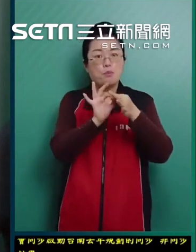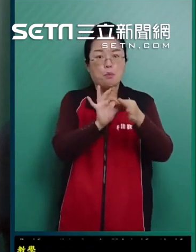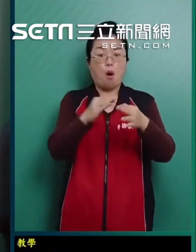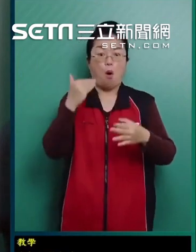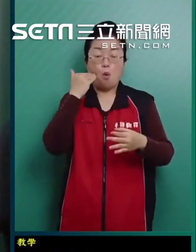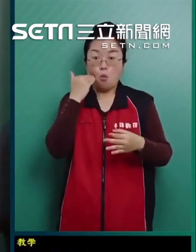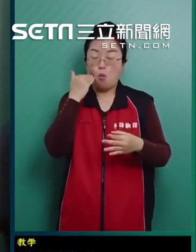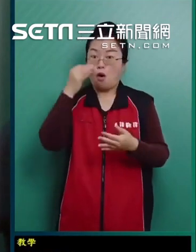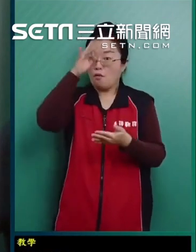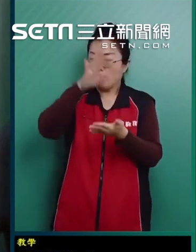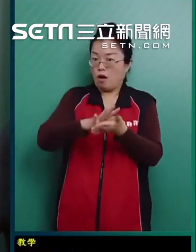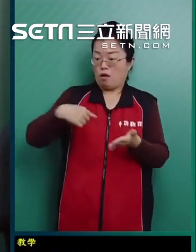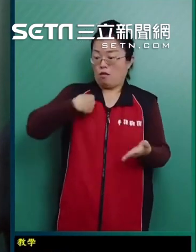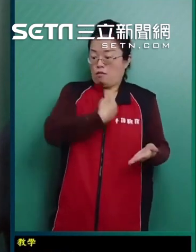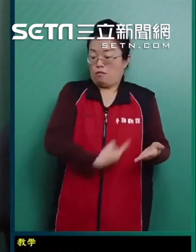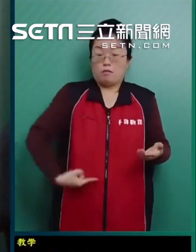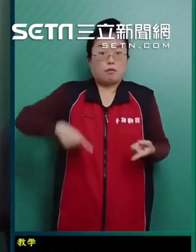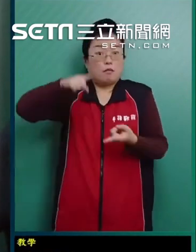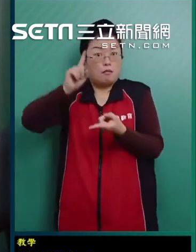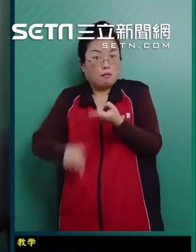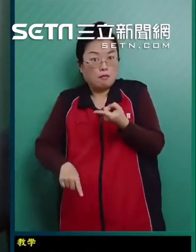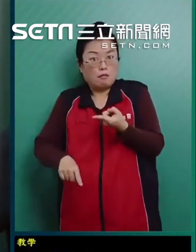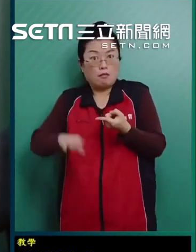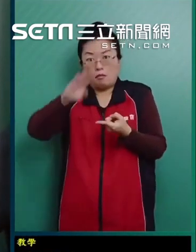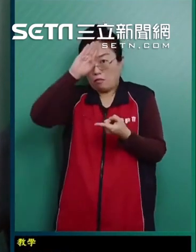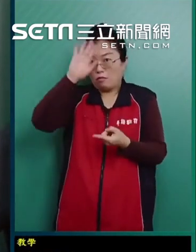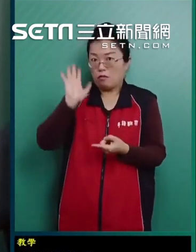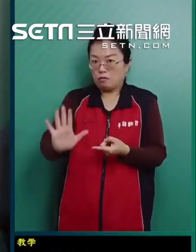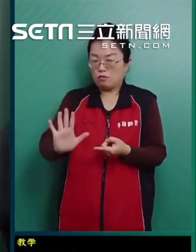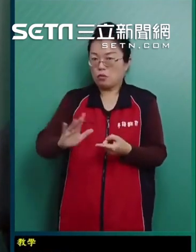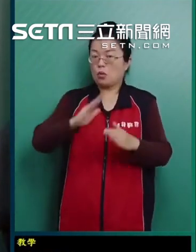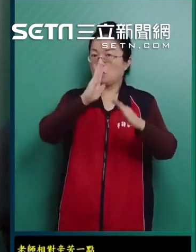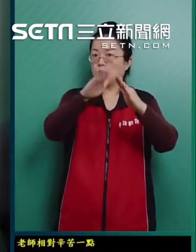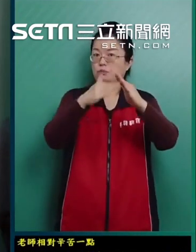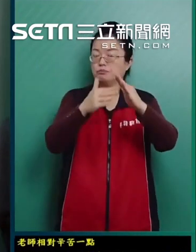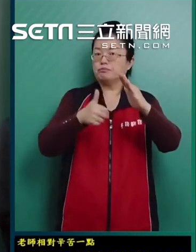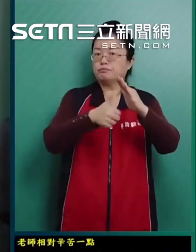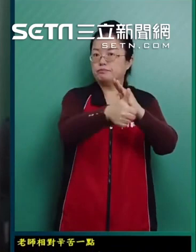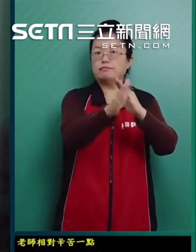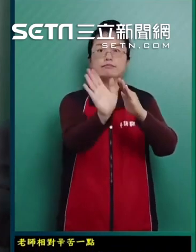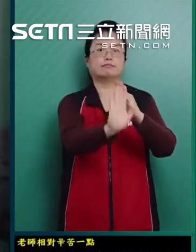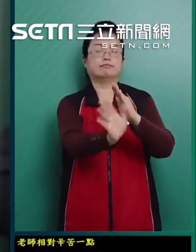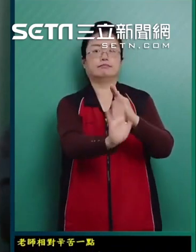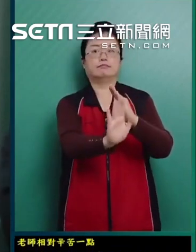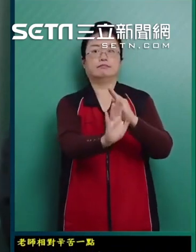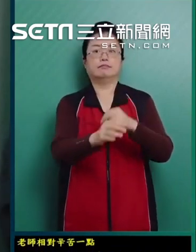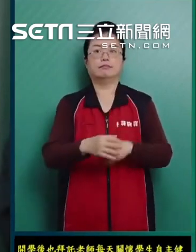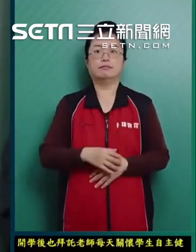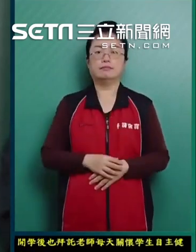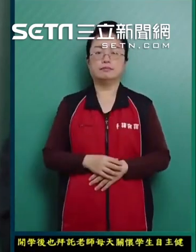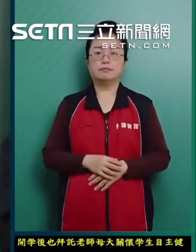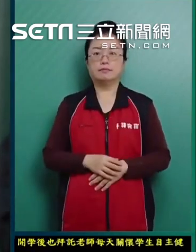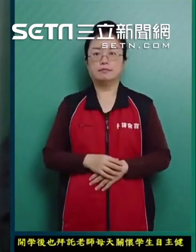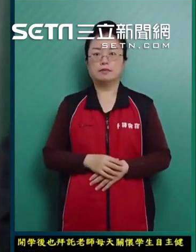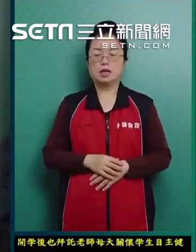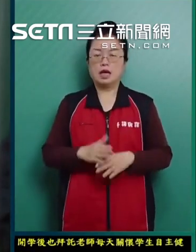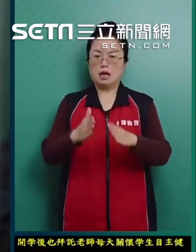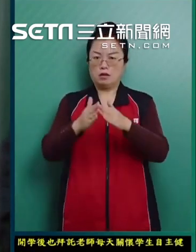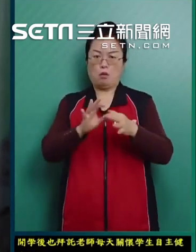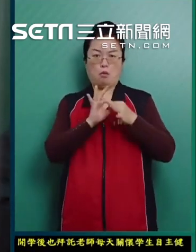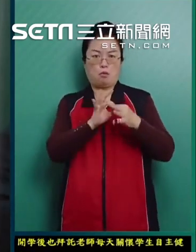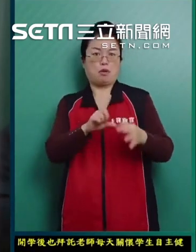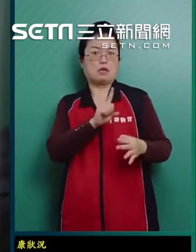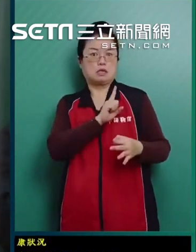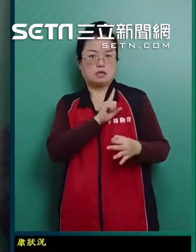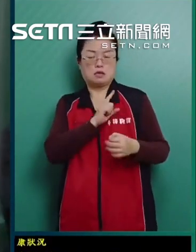即通知家长，那就不要来学校上学。我想这个是过渡期，大家一起关心自己、守护自己，也